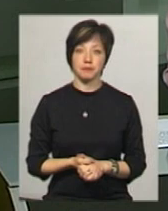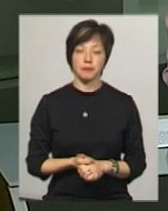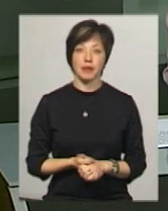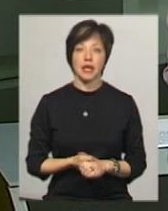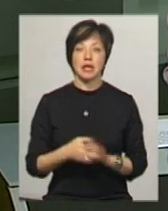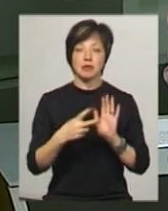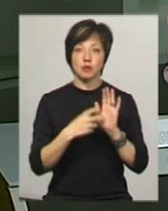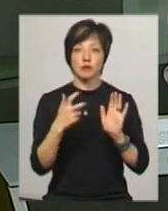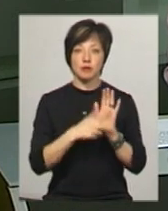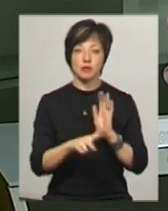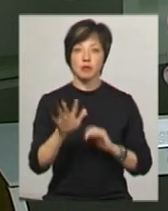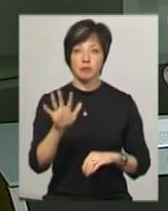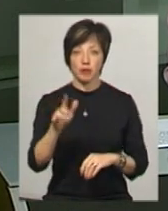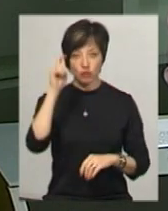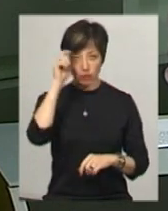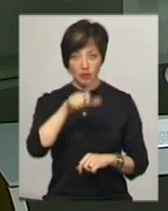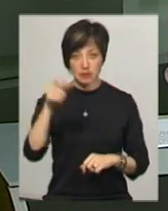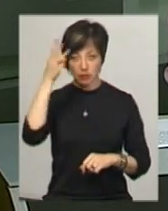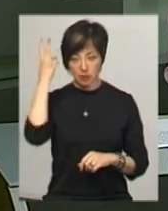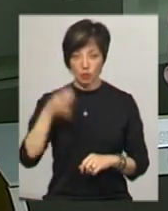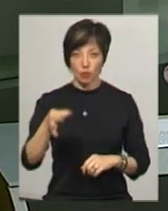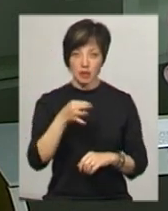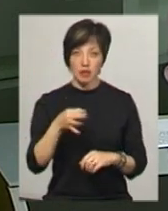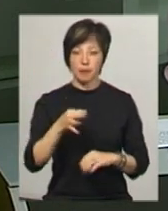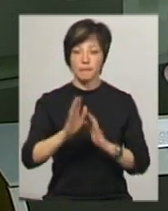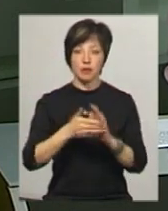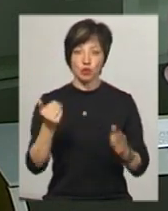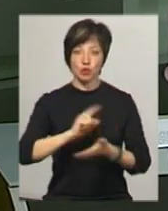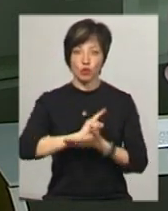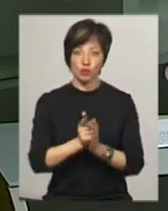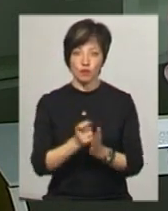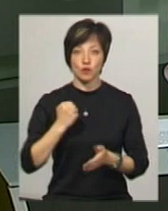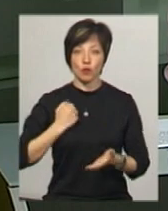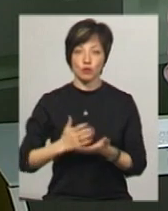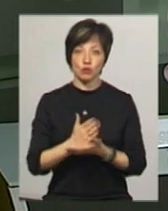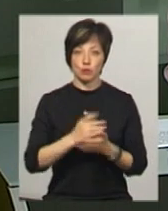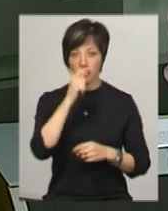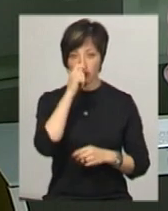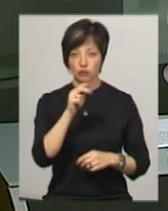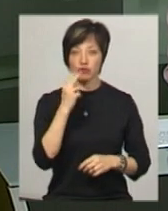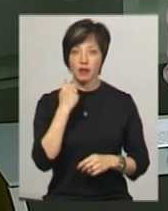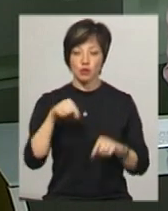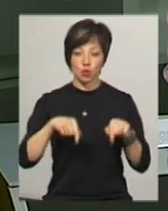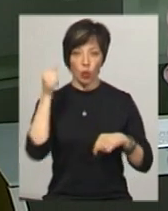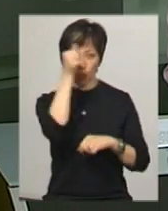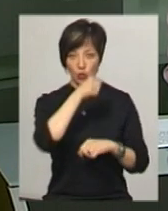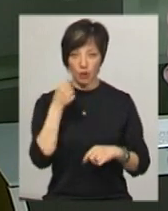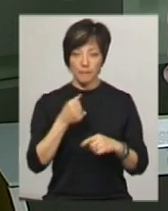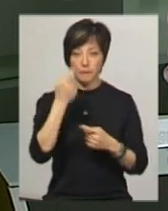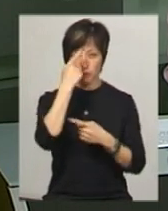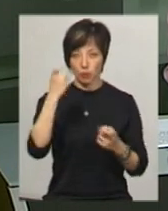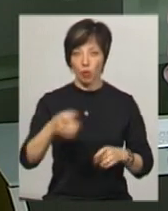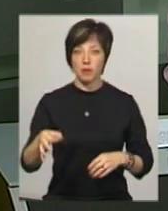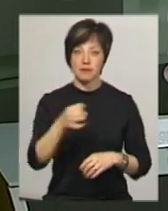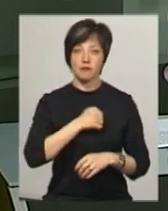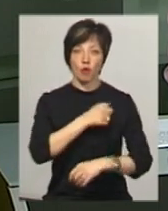Нагадаю, 785 чоловіків з Хмельницької області призвуть на строкову військову службу у квітні-червні цього року. Про це повідомив